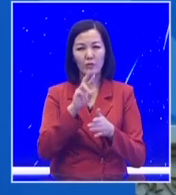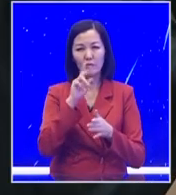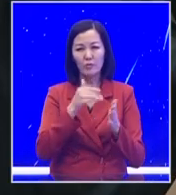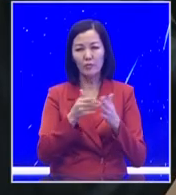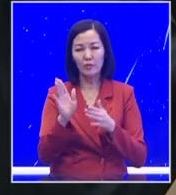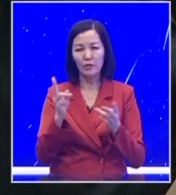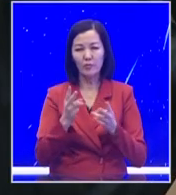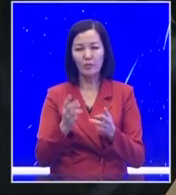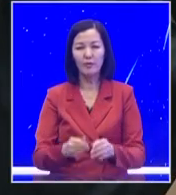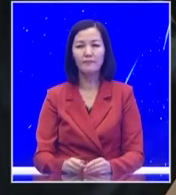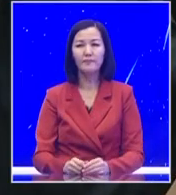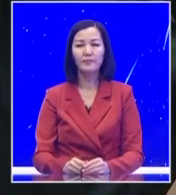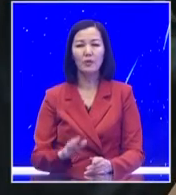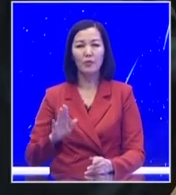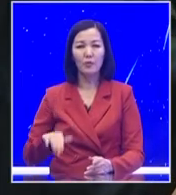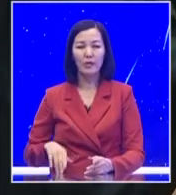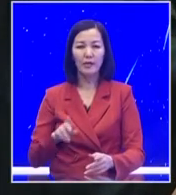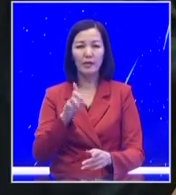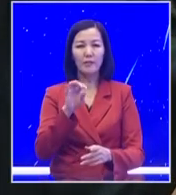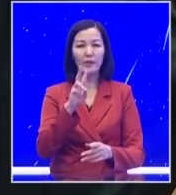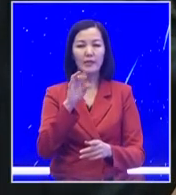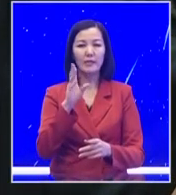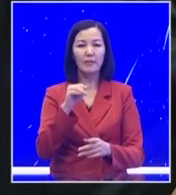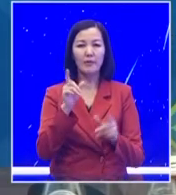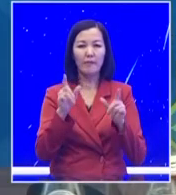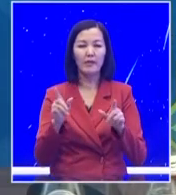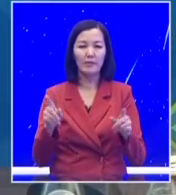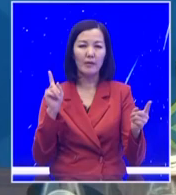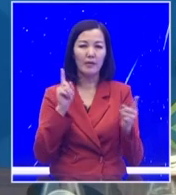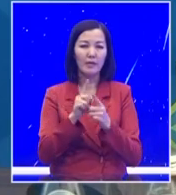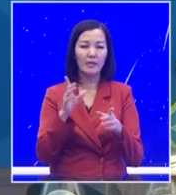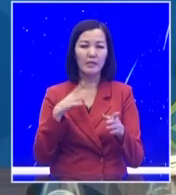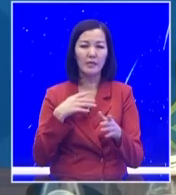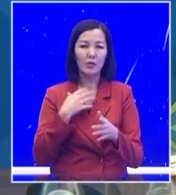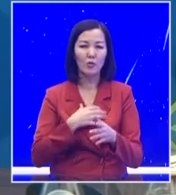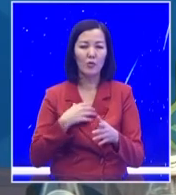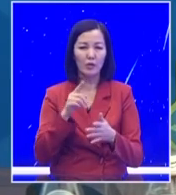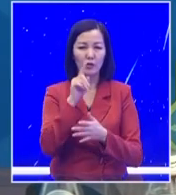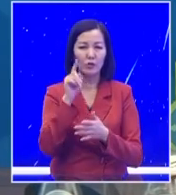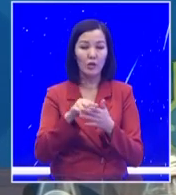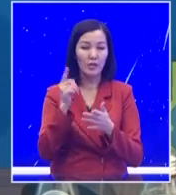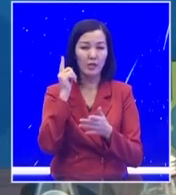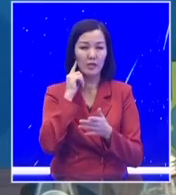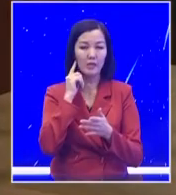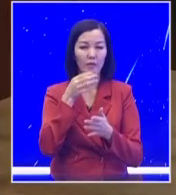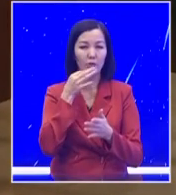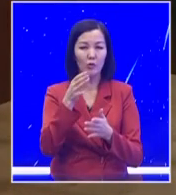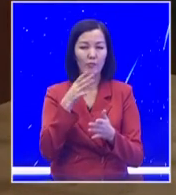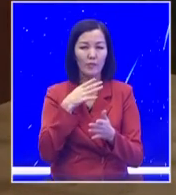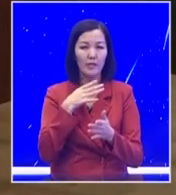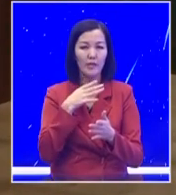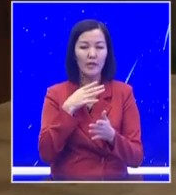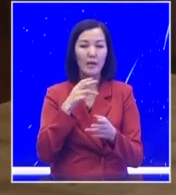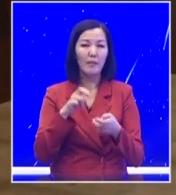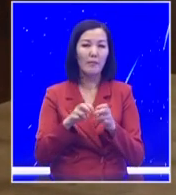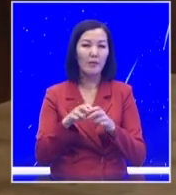болады. Басқосудан кейін Сержан Бескемпіров кегендіктерге жеке қабылдау өткізді. Толғандырған мәселелерін тыңдап, сауалдарына жауап берді.